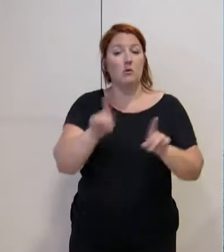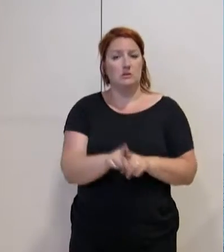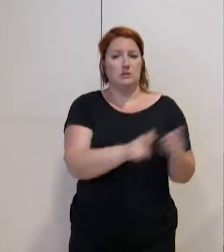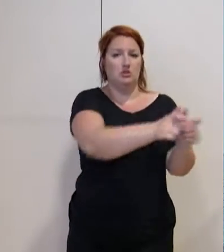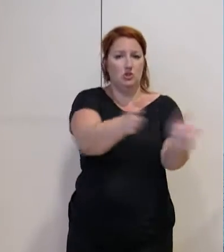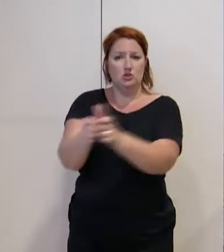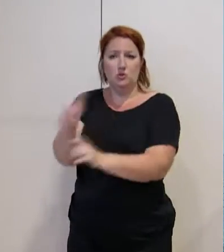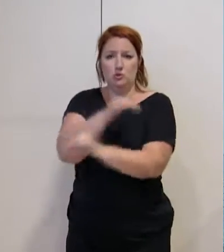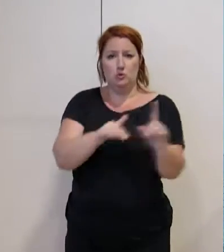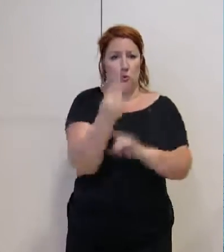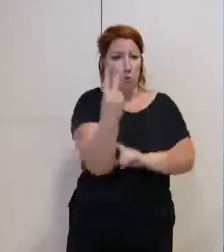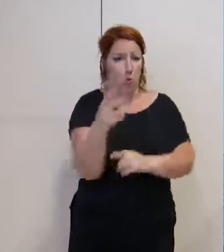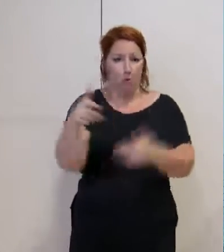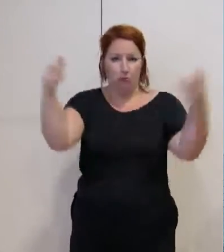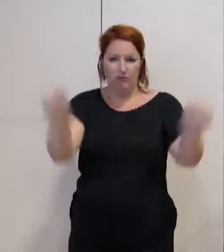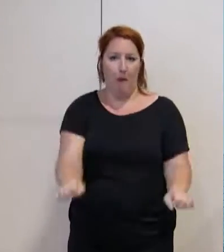également indéterminée.